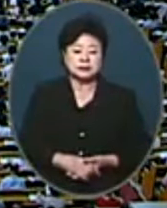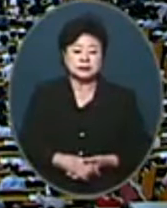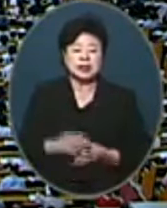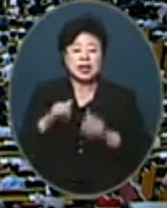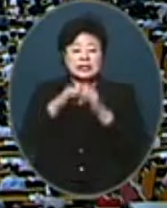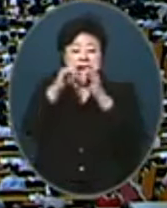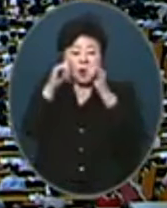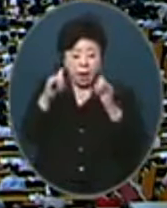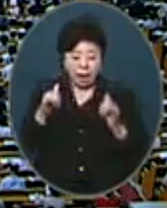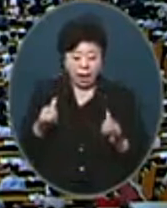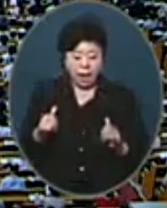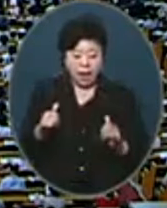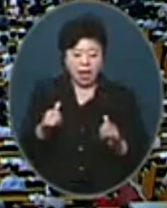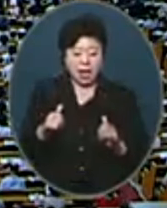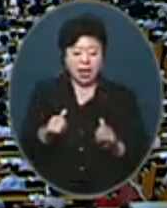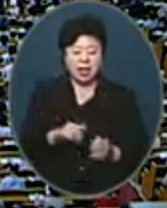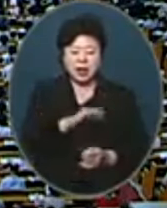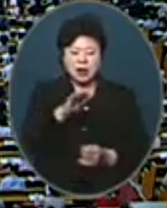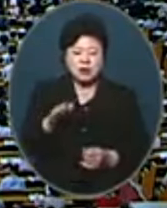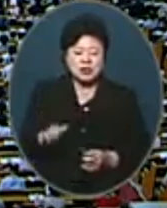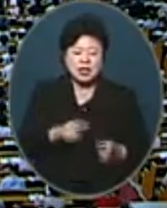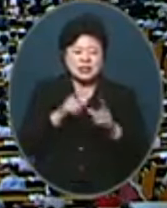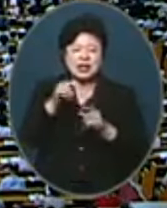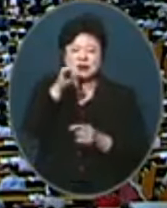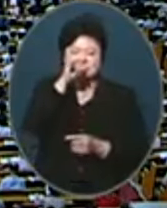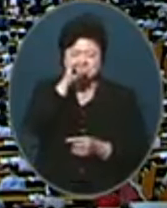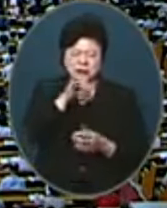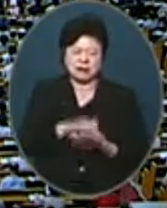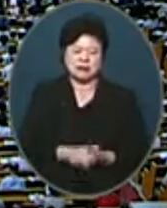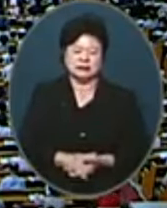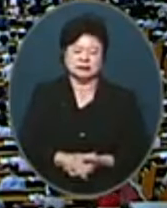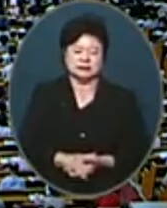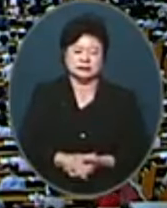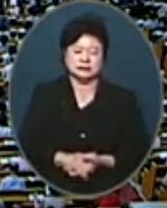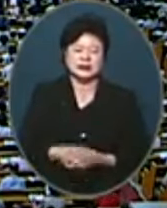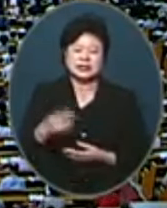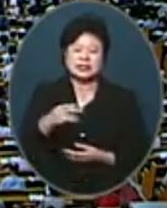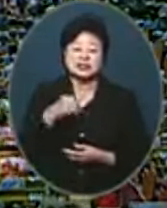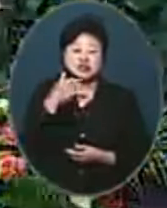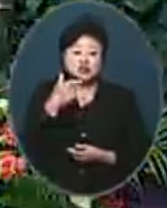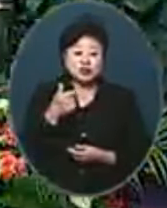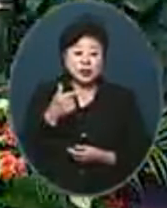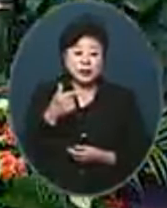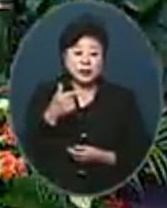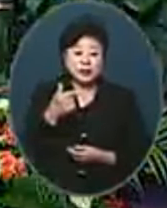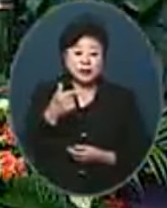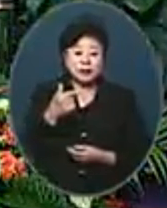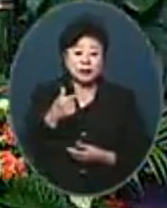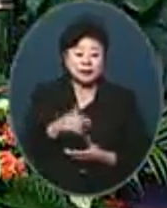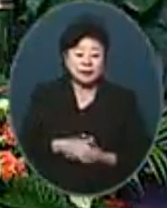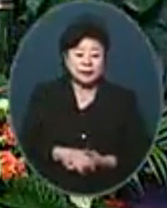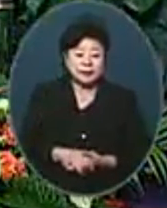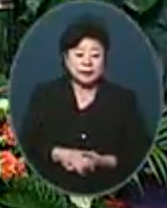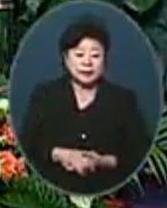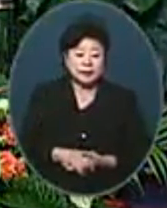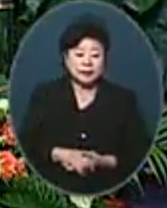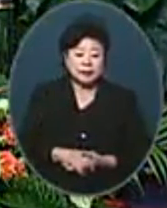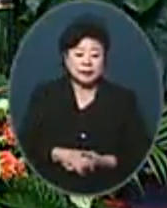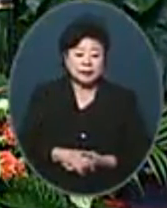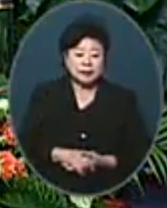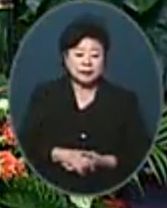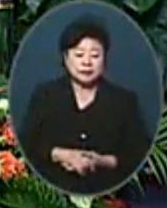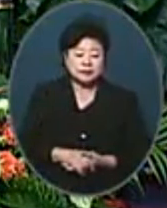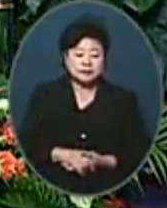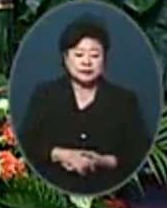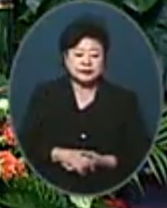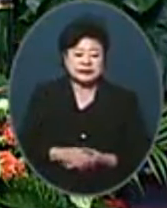사회에 우리가 오늘날 살고 있습니다. 2006년 데이비드 샤프라는